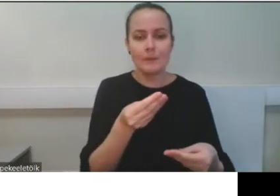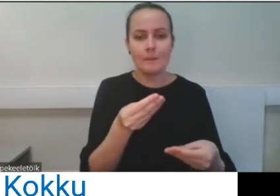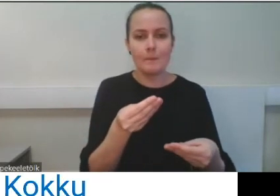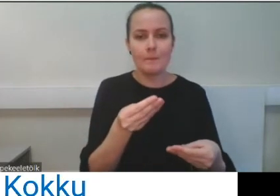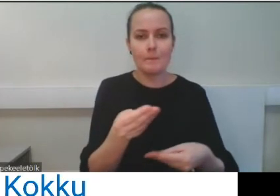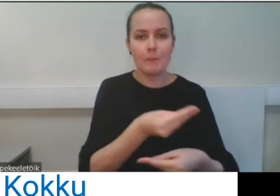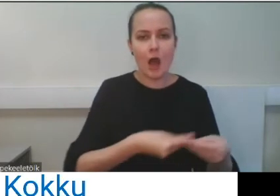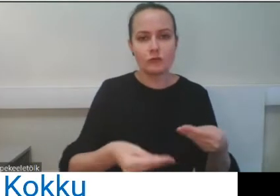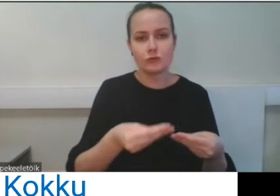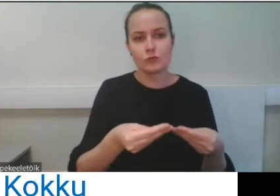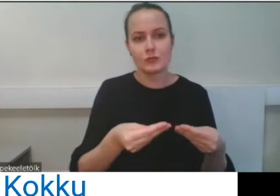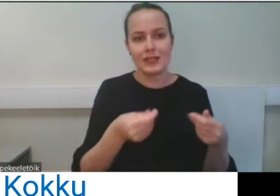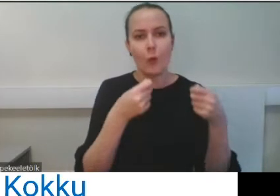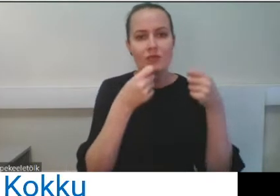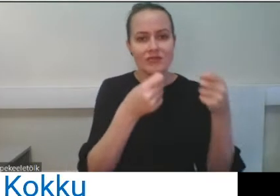siit edasi.